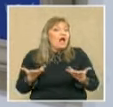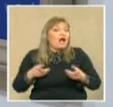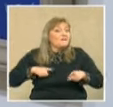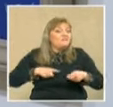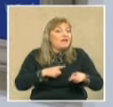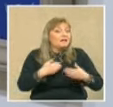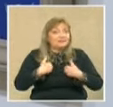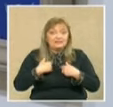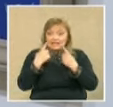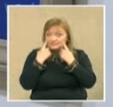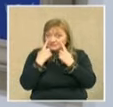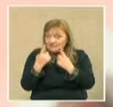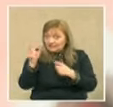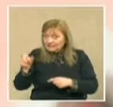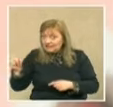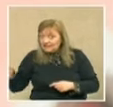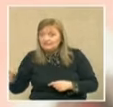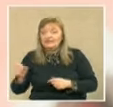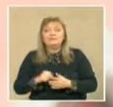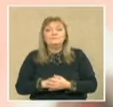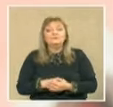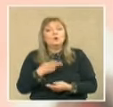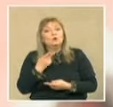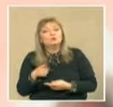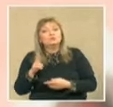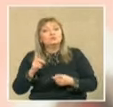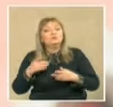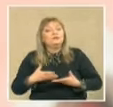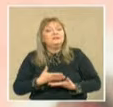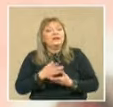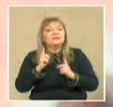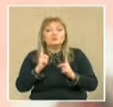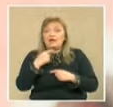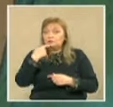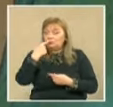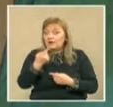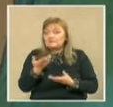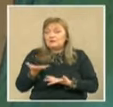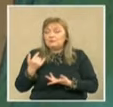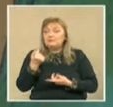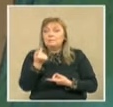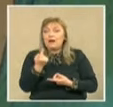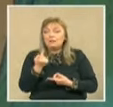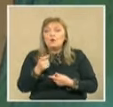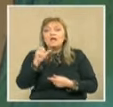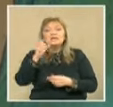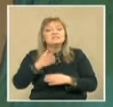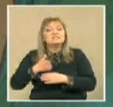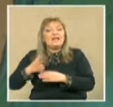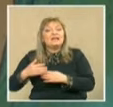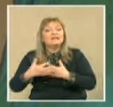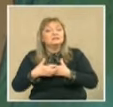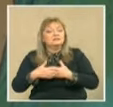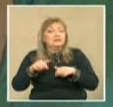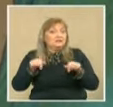нас, зрителите. Другото интересно е, както споменах преди малко, серията с котки. През тази година